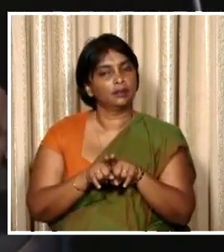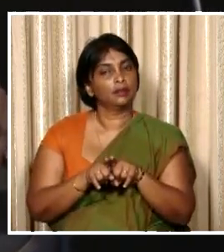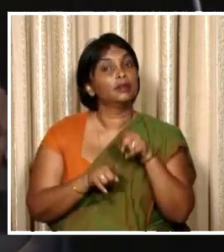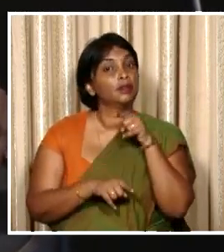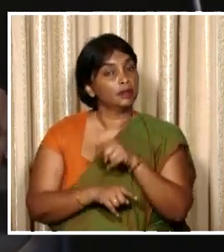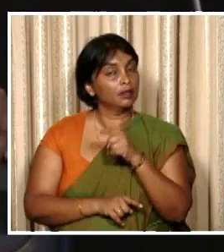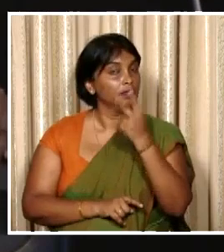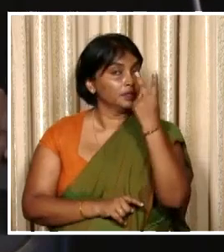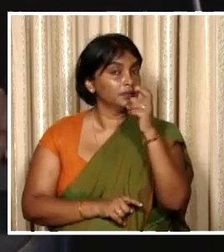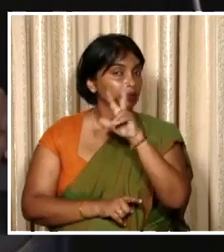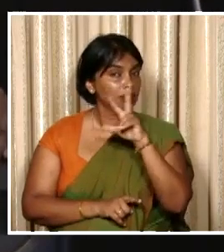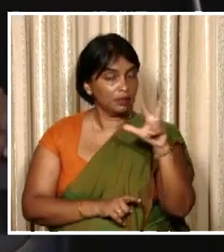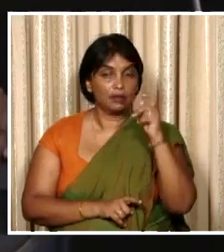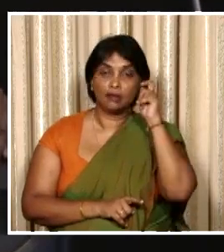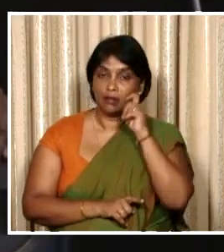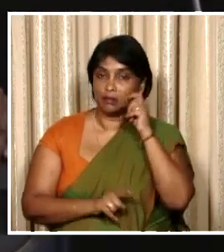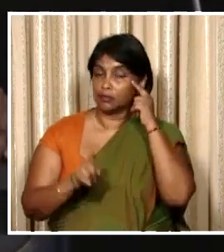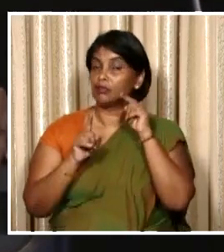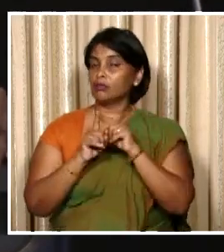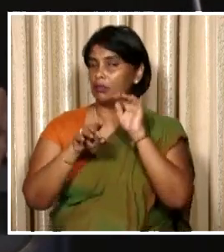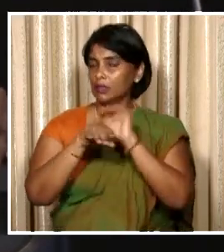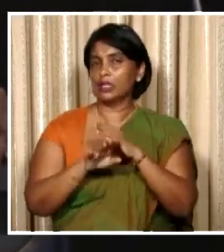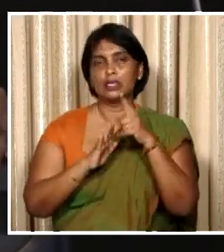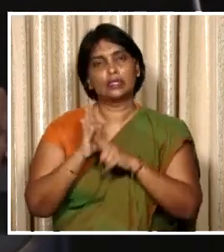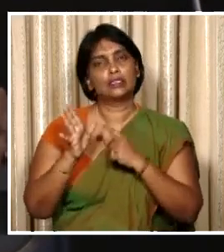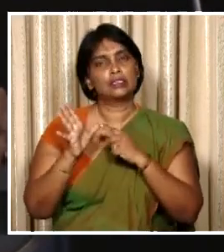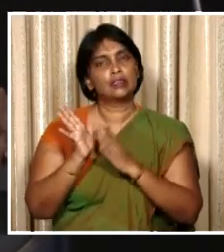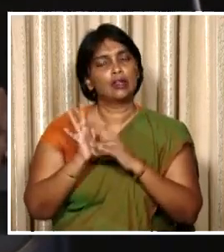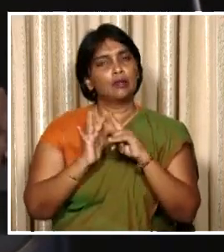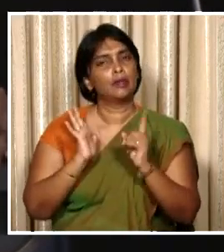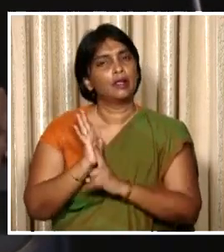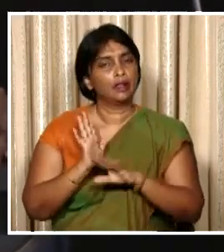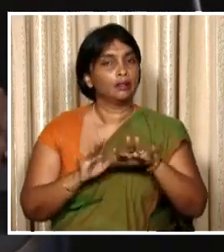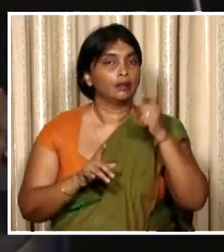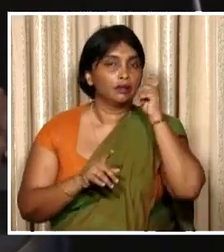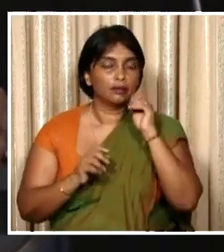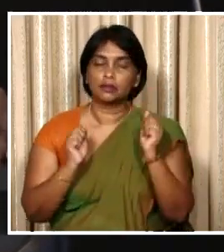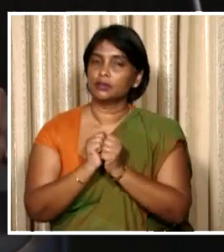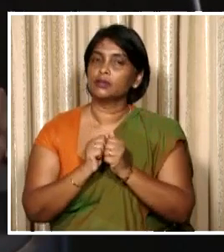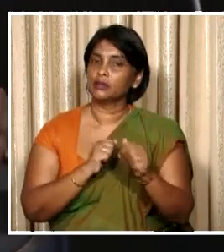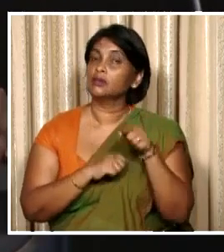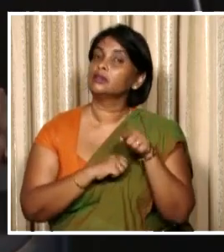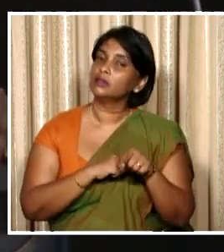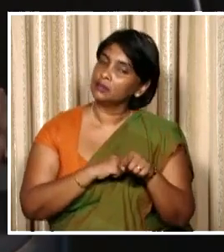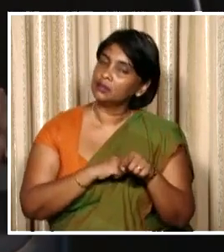ඒ 2018 ත්‍රස්තවාදය කියලා විදිහට අඳුනගත්තු ජමීල් දැන් ත්‍රස්තවාදී කටයුතු